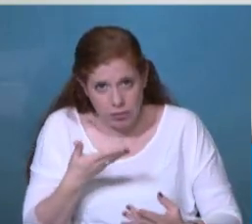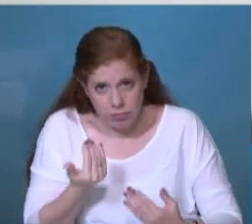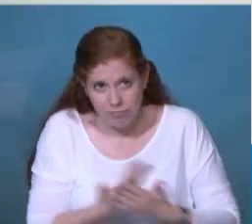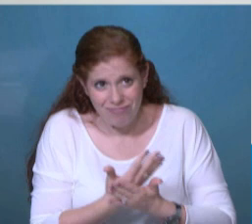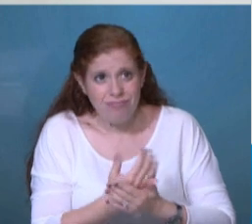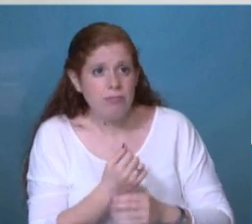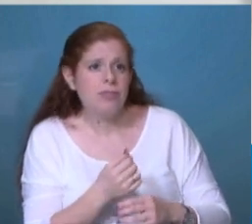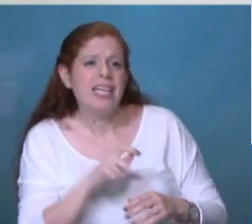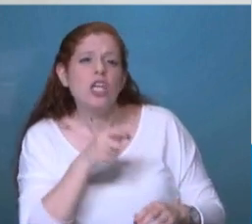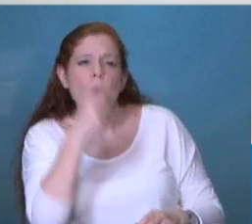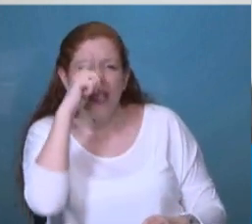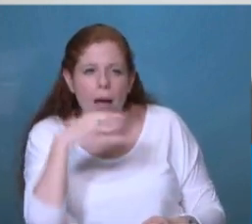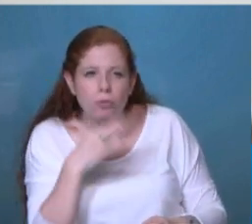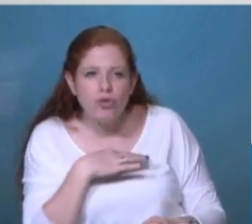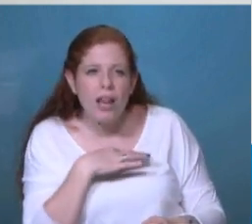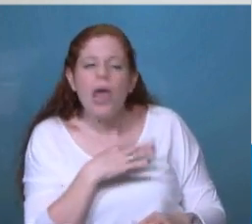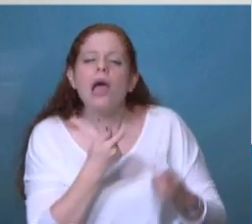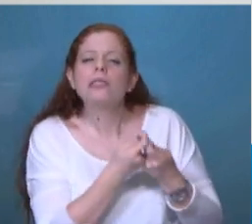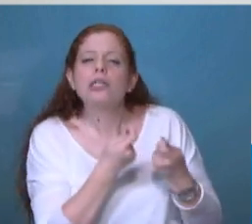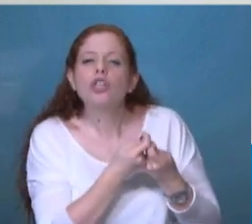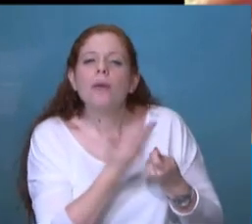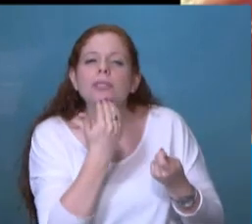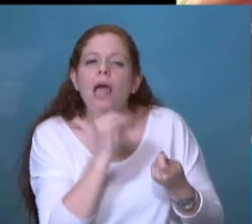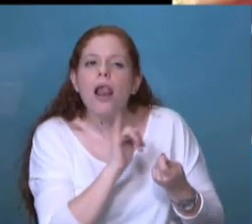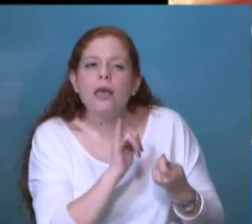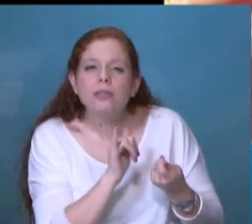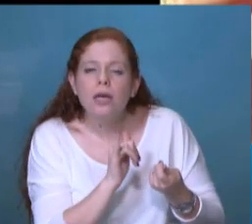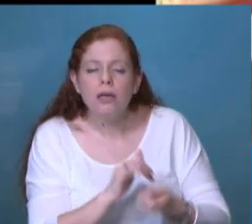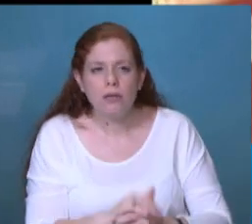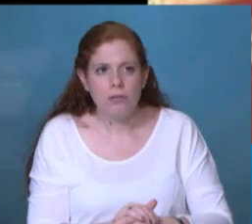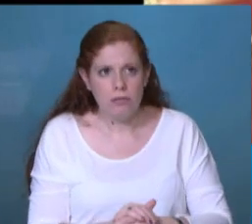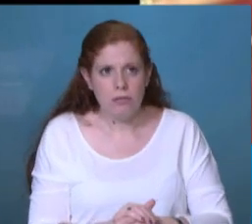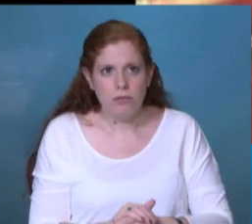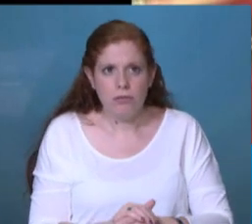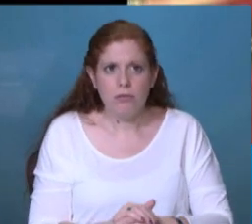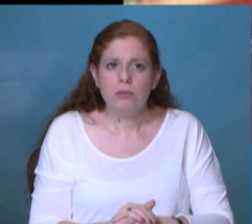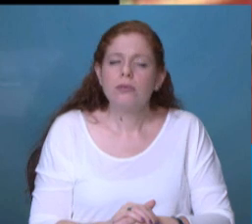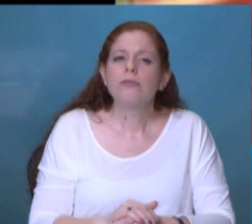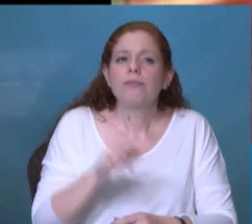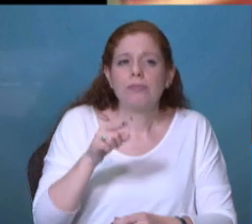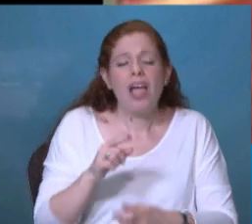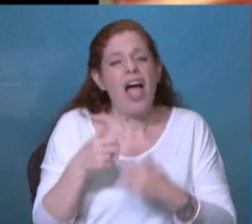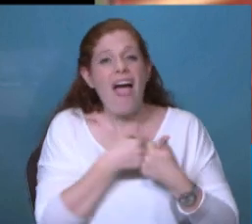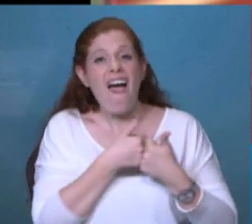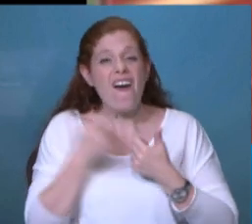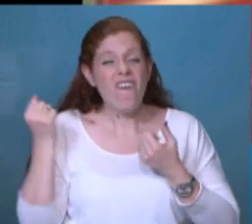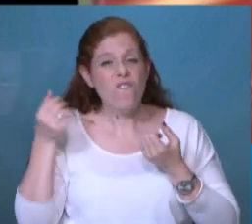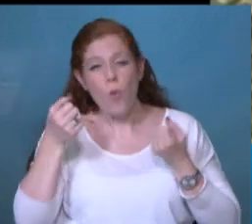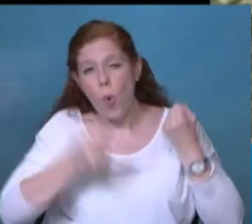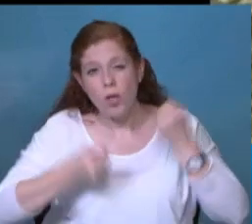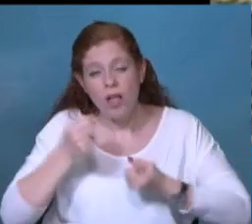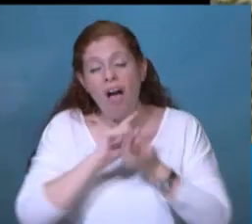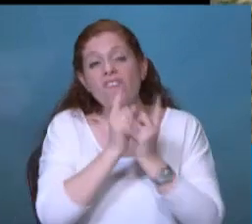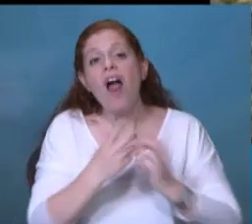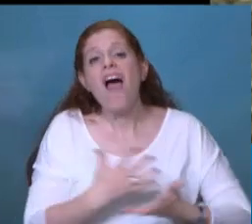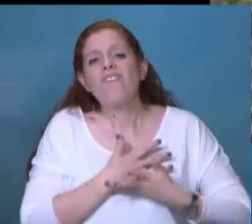spot from Israel. What you have a communication with Israel. עלי רזה גדל, ההיאבקות הפכה לאהבה הגדולה של חייו, אבל